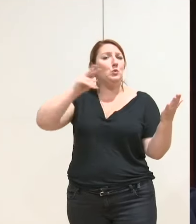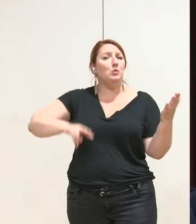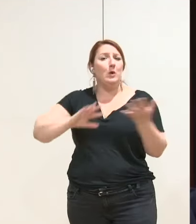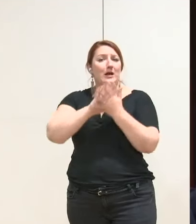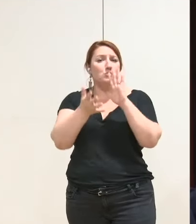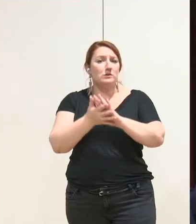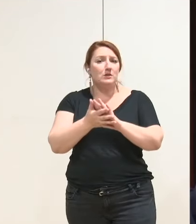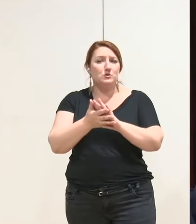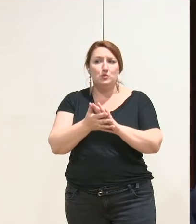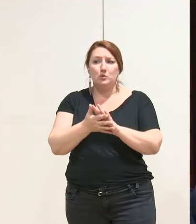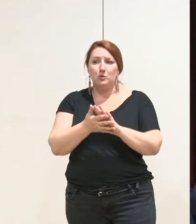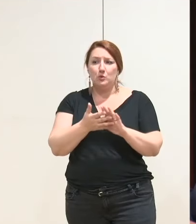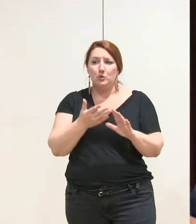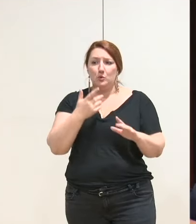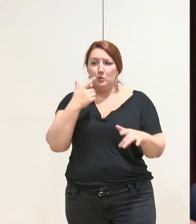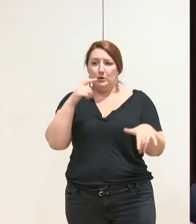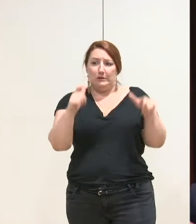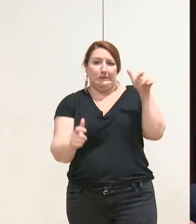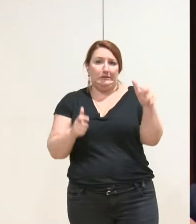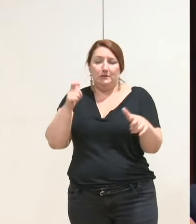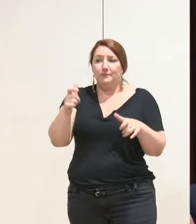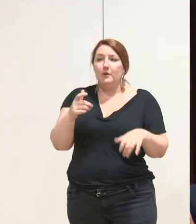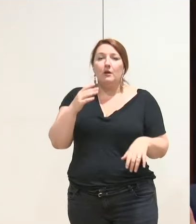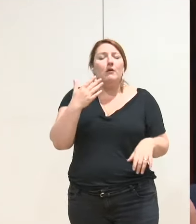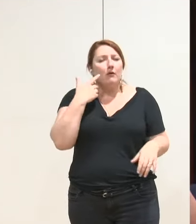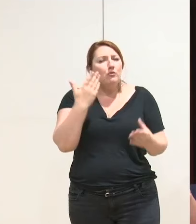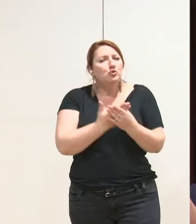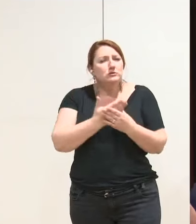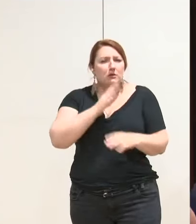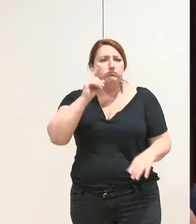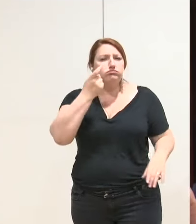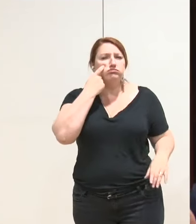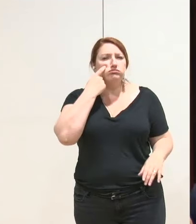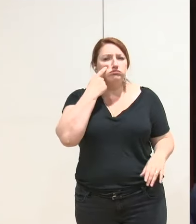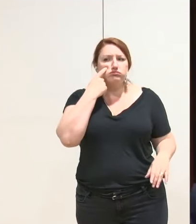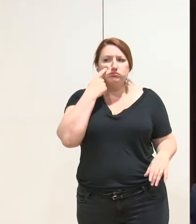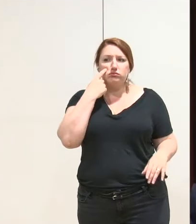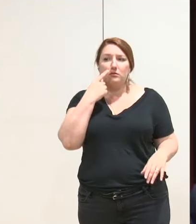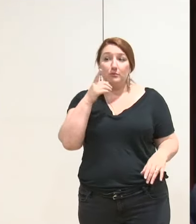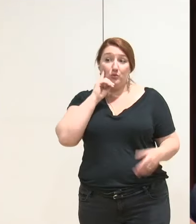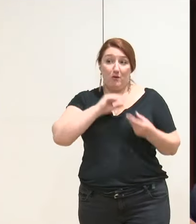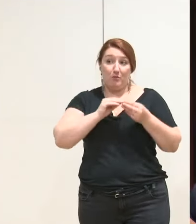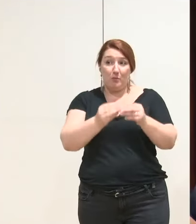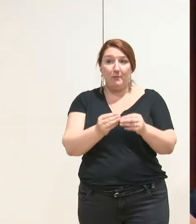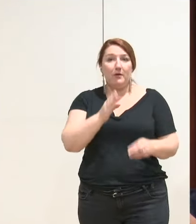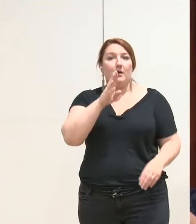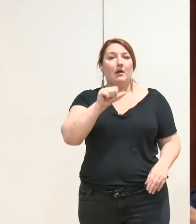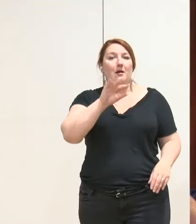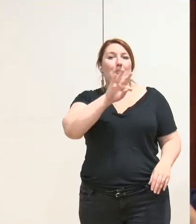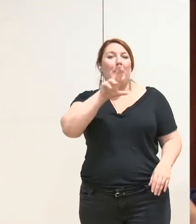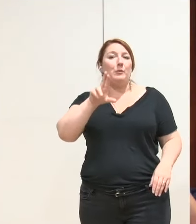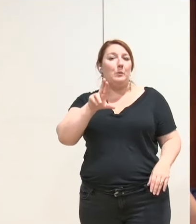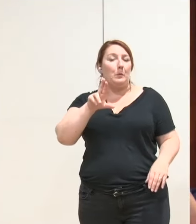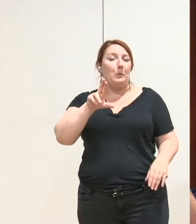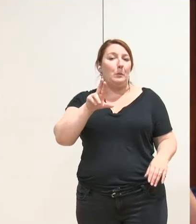d'association de Batou visiblement à être relogé dossier que nous connaissons parce qu'on avait déjà à gérer ces souc là ce qui serait bien c'est